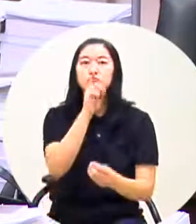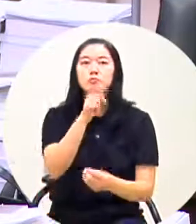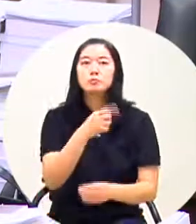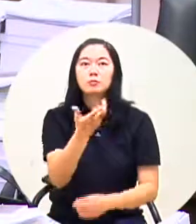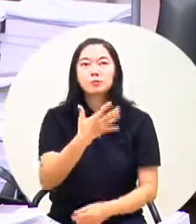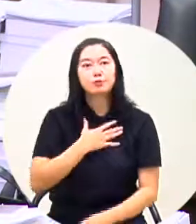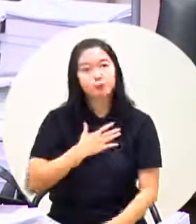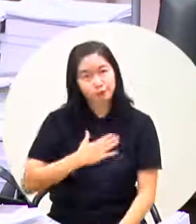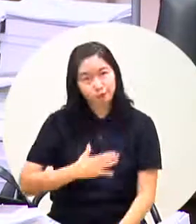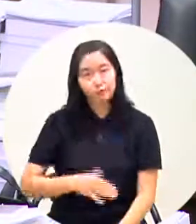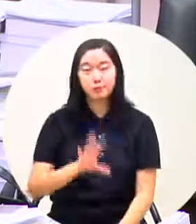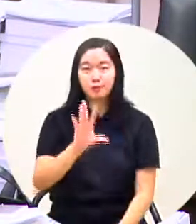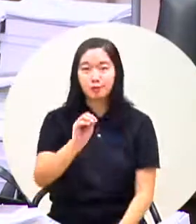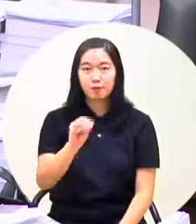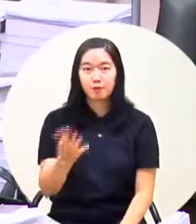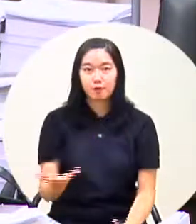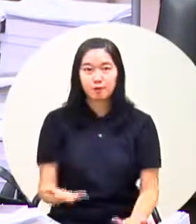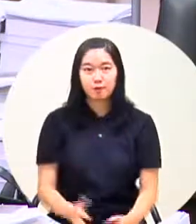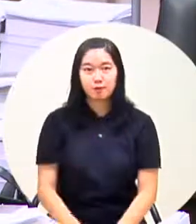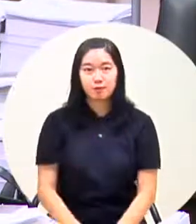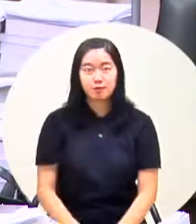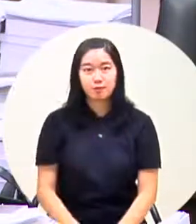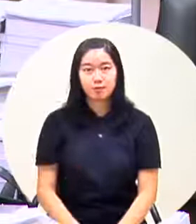气啊？请你回答我，